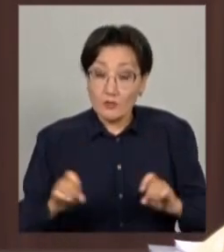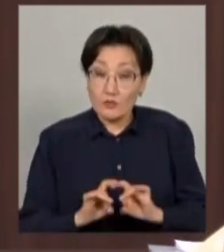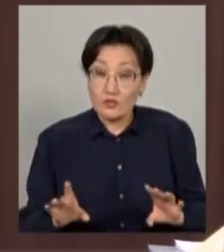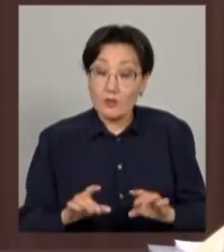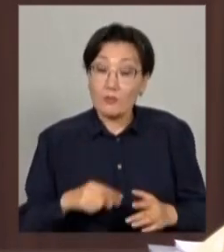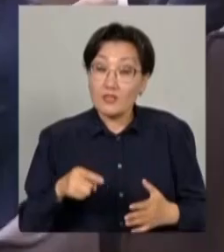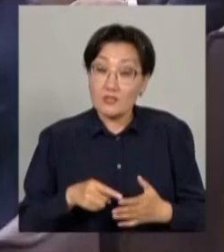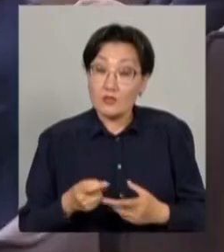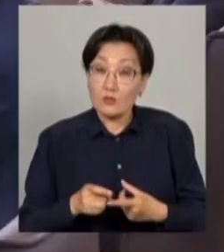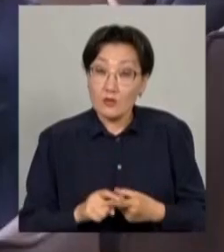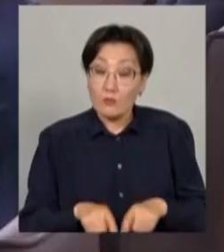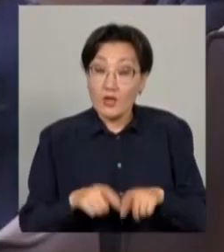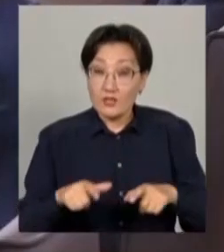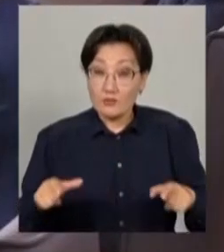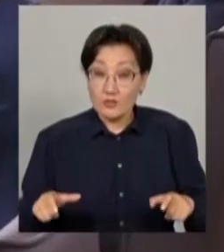мәселелері бойынша